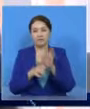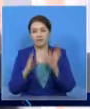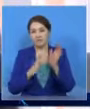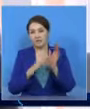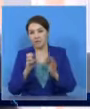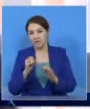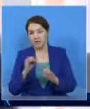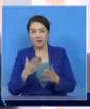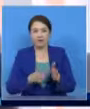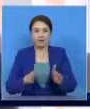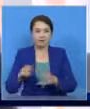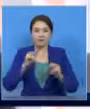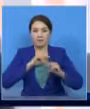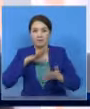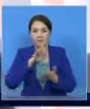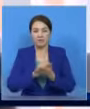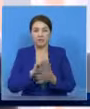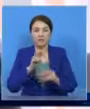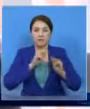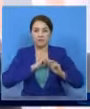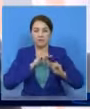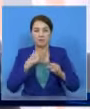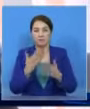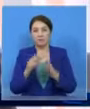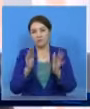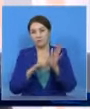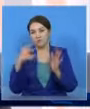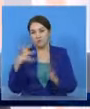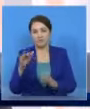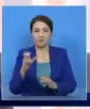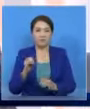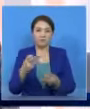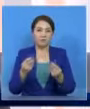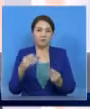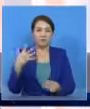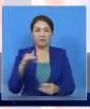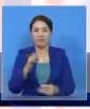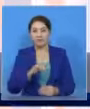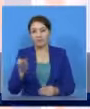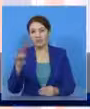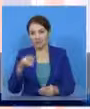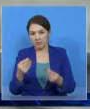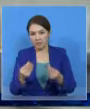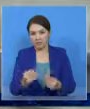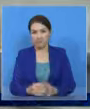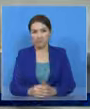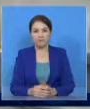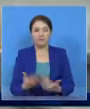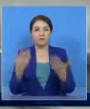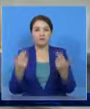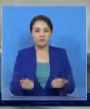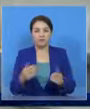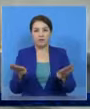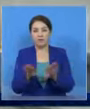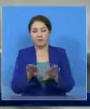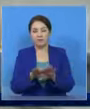В рамках программ «Дорожная карта занятости» «Енбек» реализуется 930 проектов на сумму 5,5 миллиардов тенге. Однозначно,